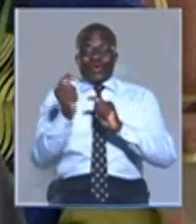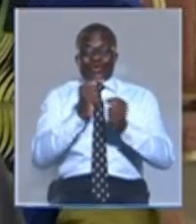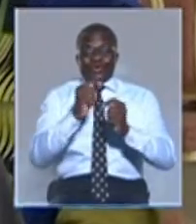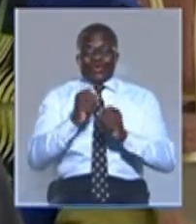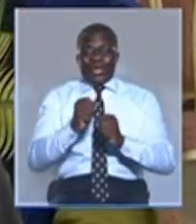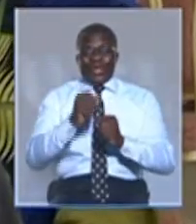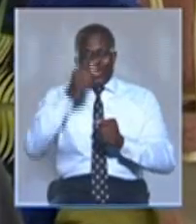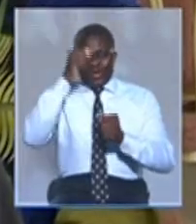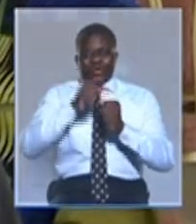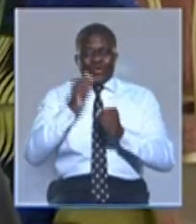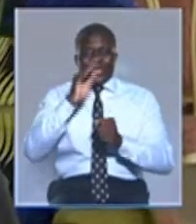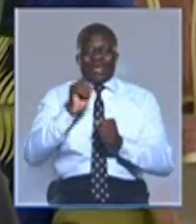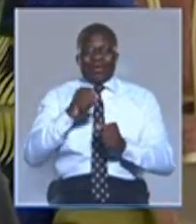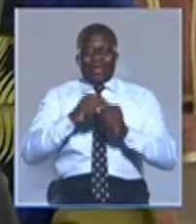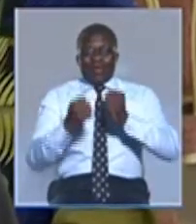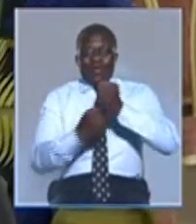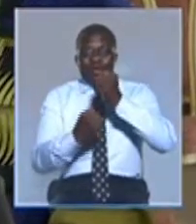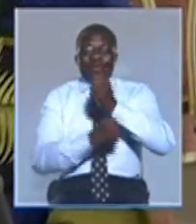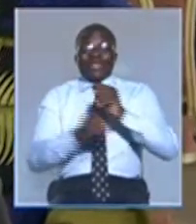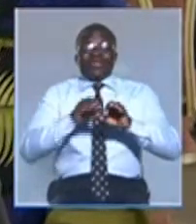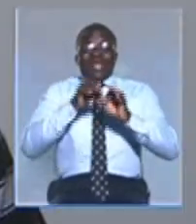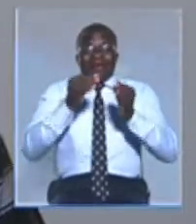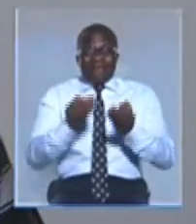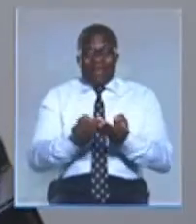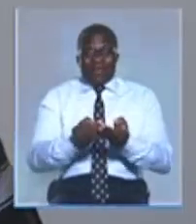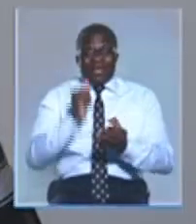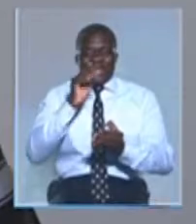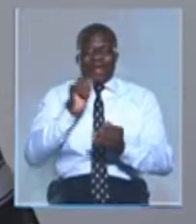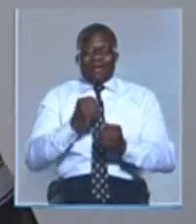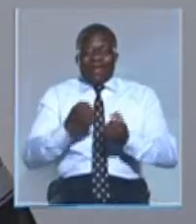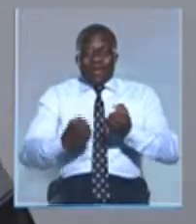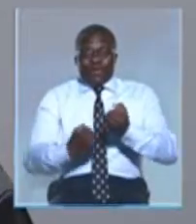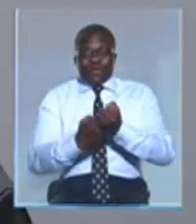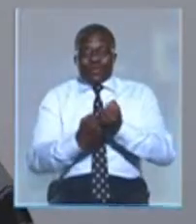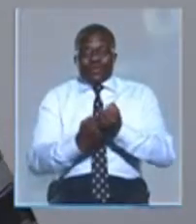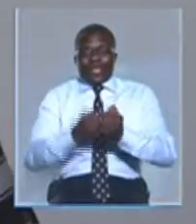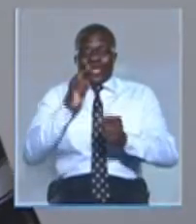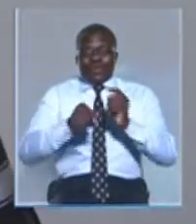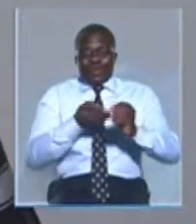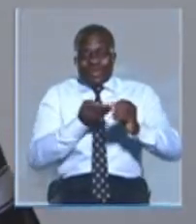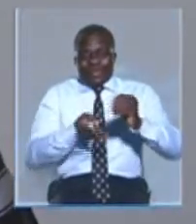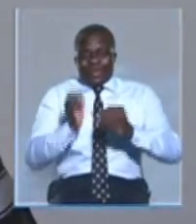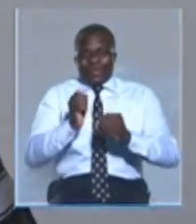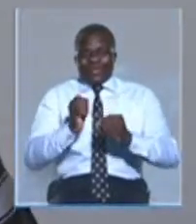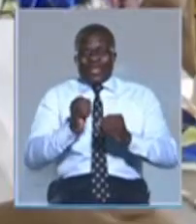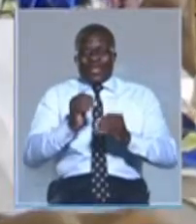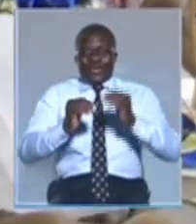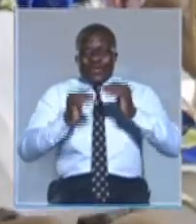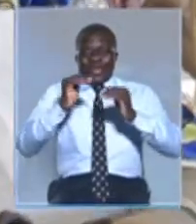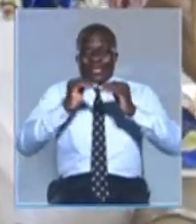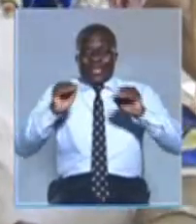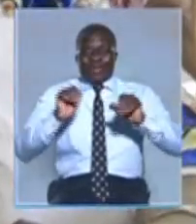on reconnaît la femme comme pilier de la famille, la femme comme support incontournable